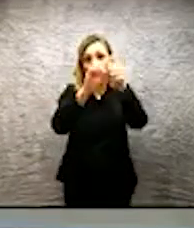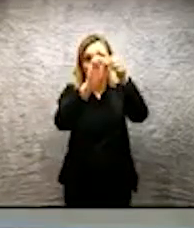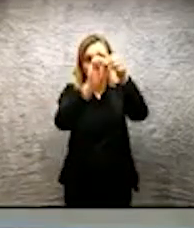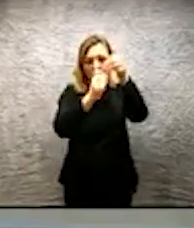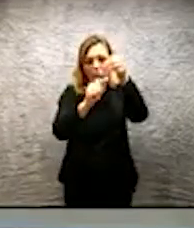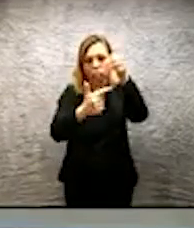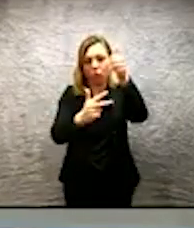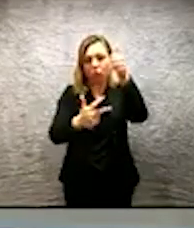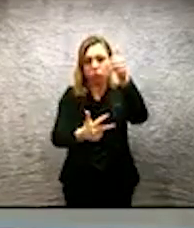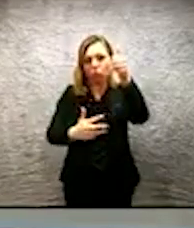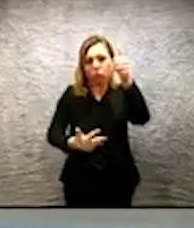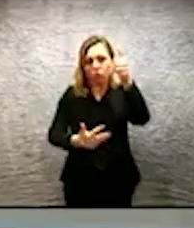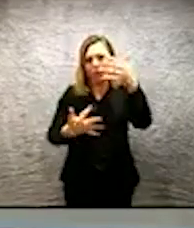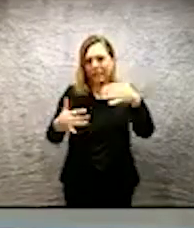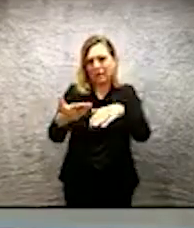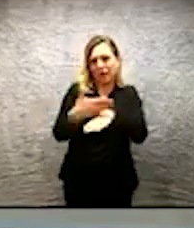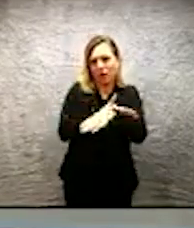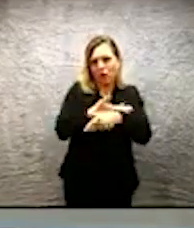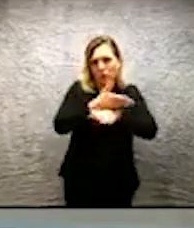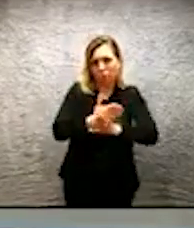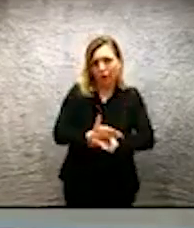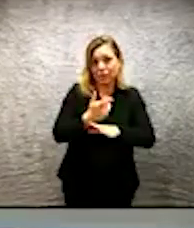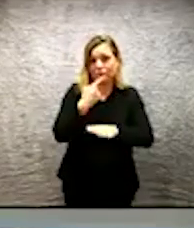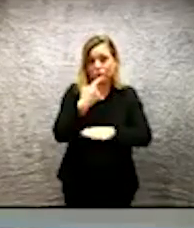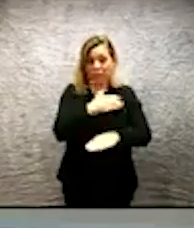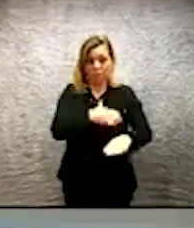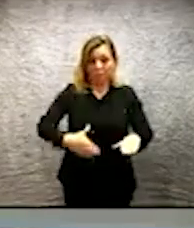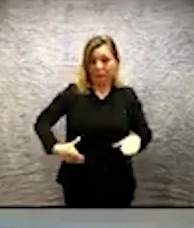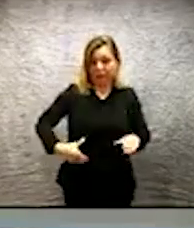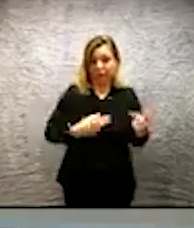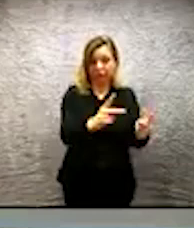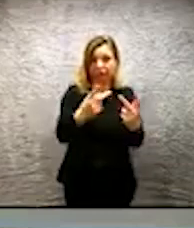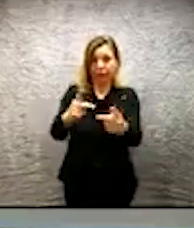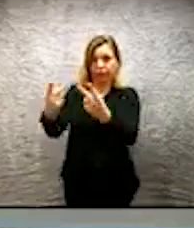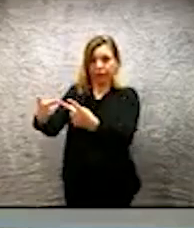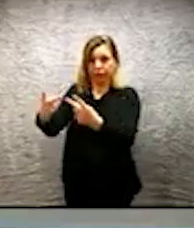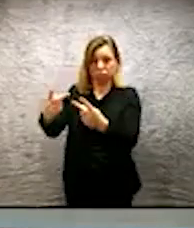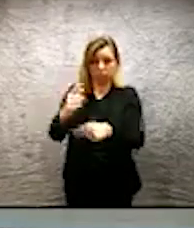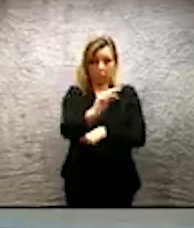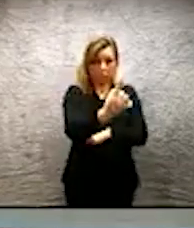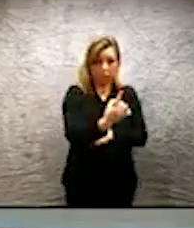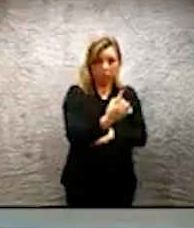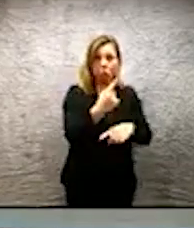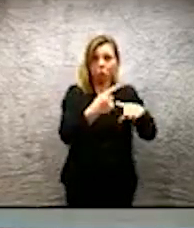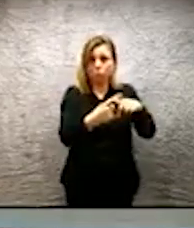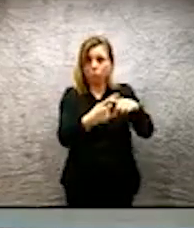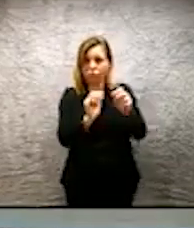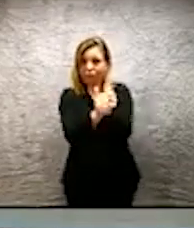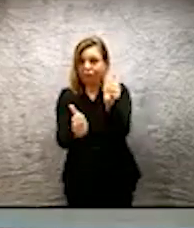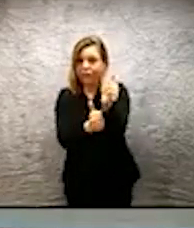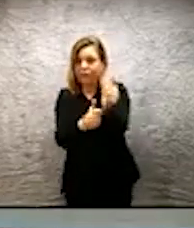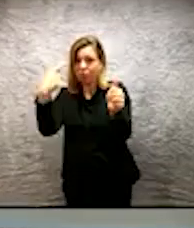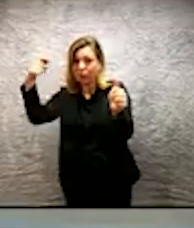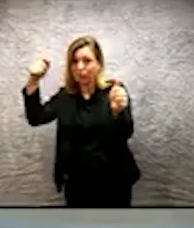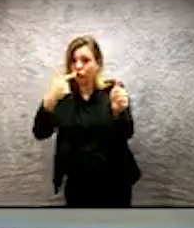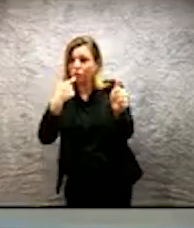sera l'un des maires des quatre communes, assisté d'un vice-président qui sera un autre maire d'une autre commune.